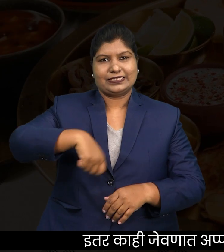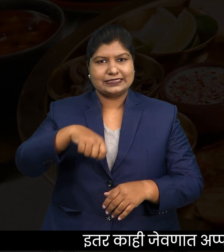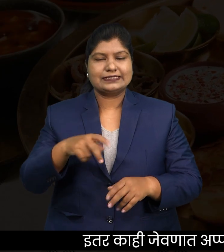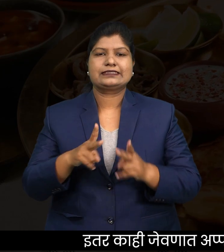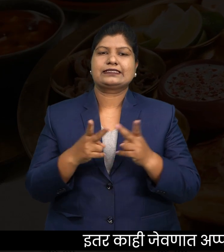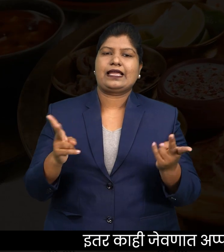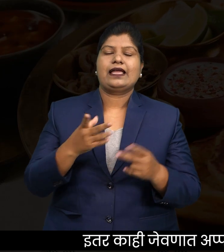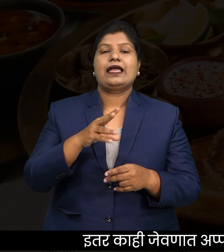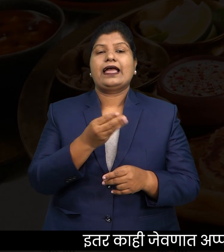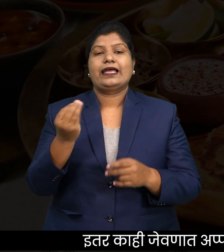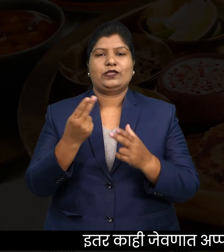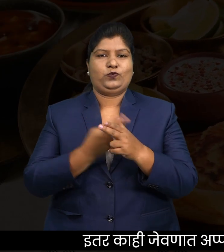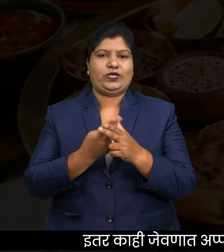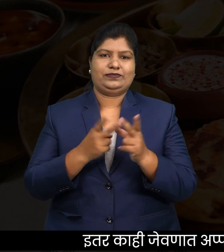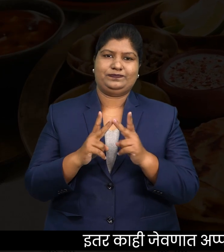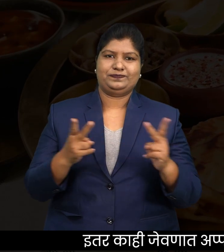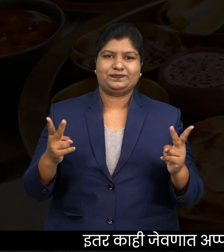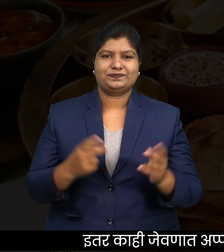शकतात.